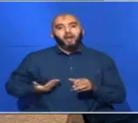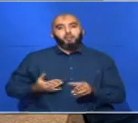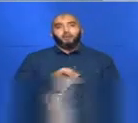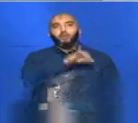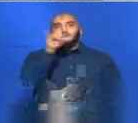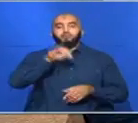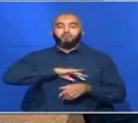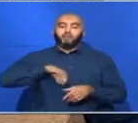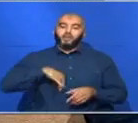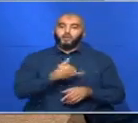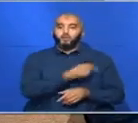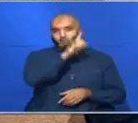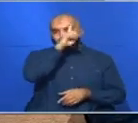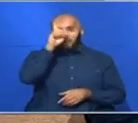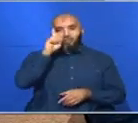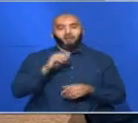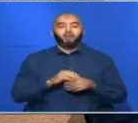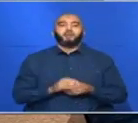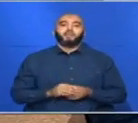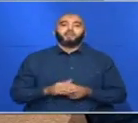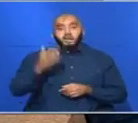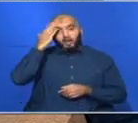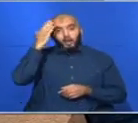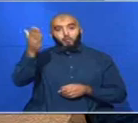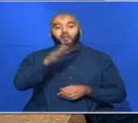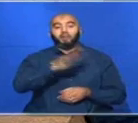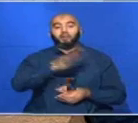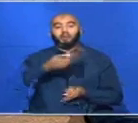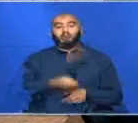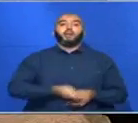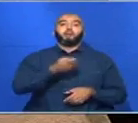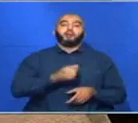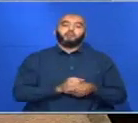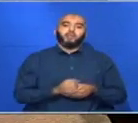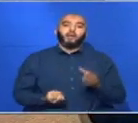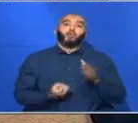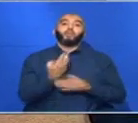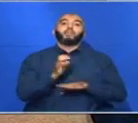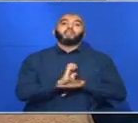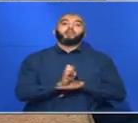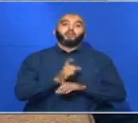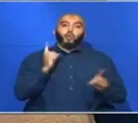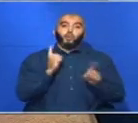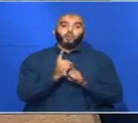يوم الدين حياكم الله السلام عليكم ورحمه الله عدد من جديد برنامجكم